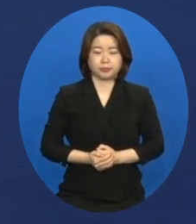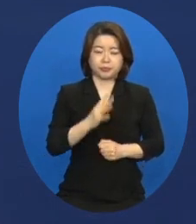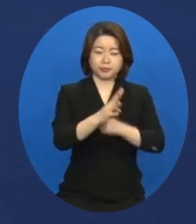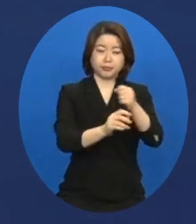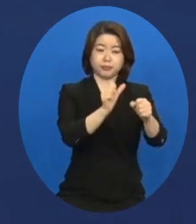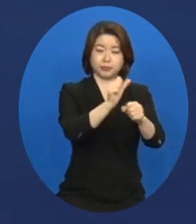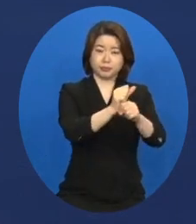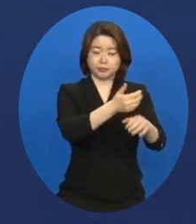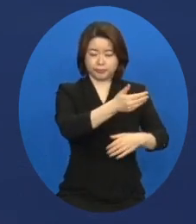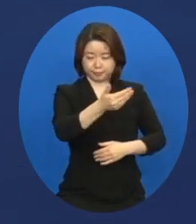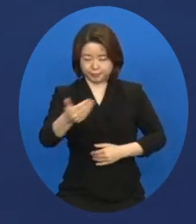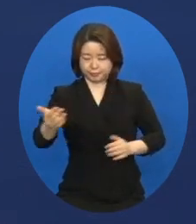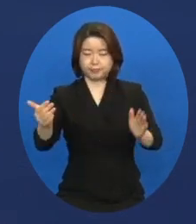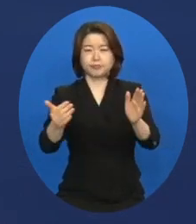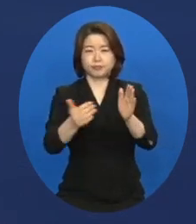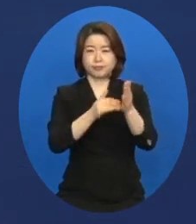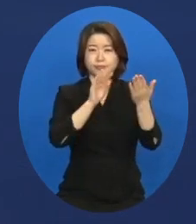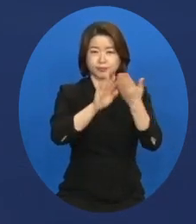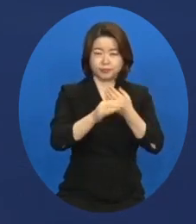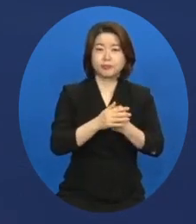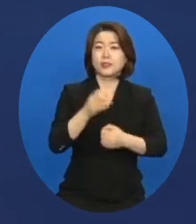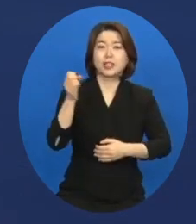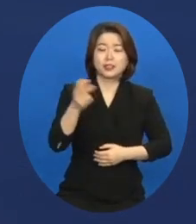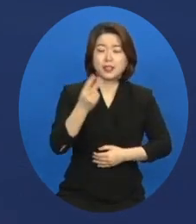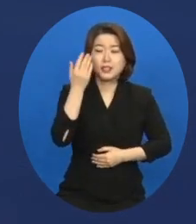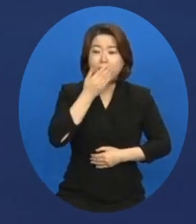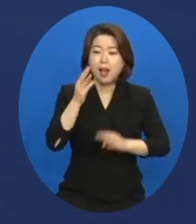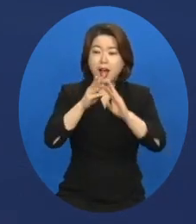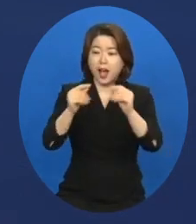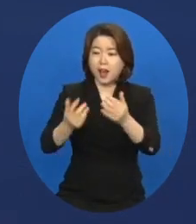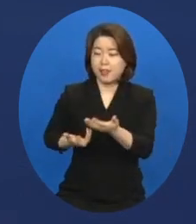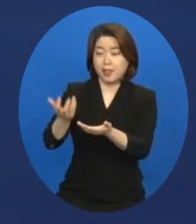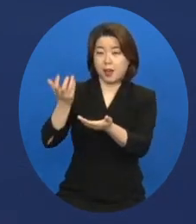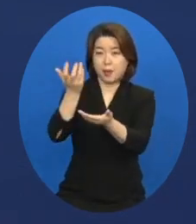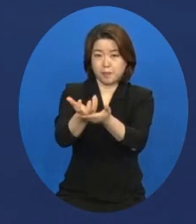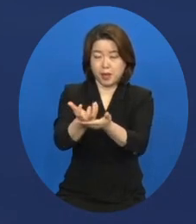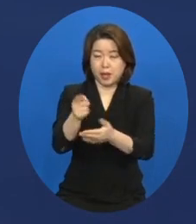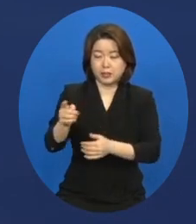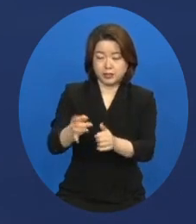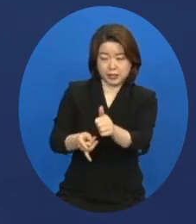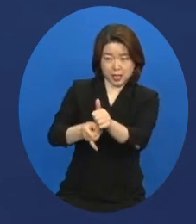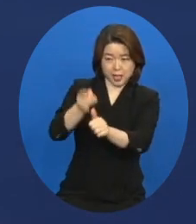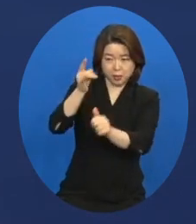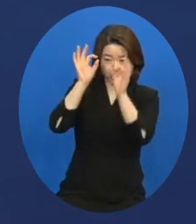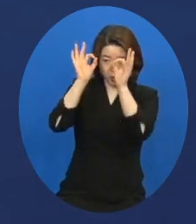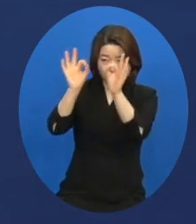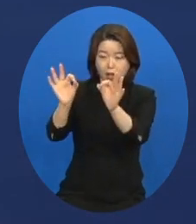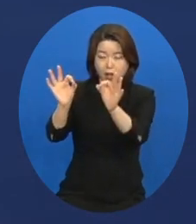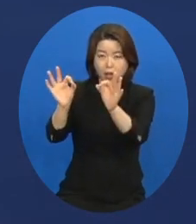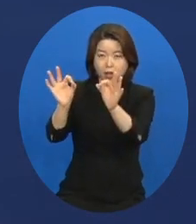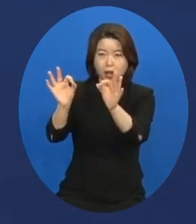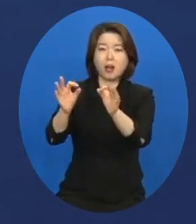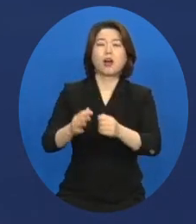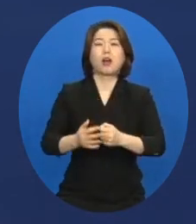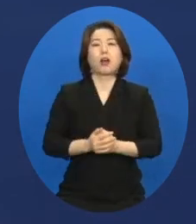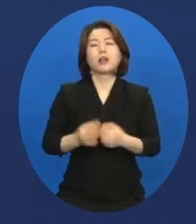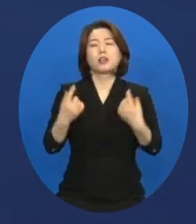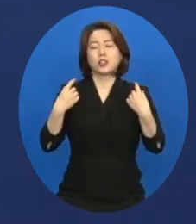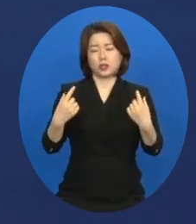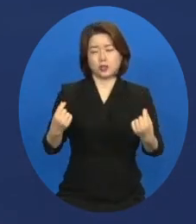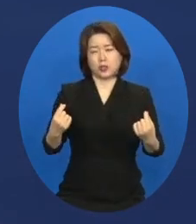45년이 지나서 그들이 다시 가나안 땅에 들어가서 그 헤브론 땅을 보는데